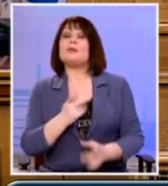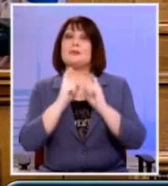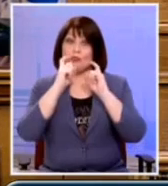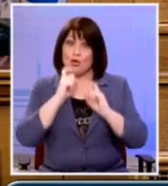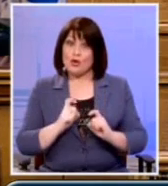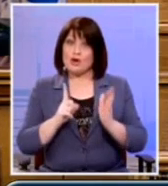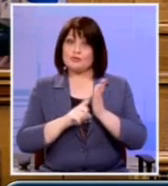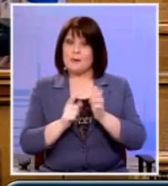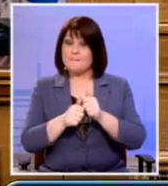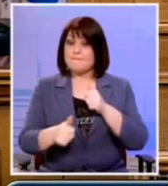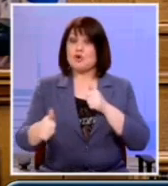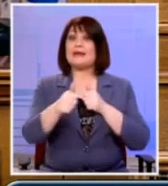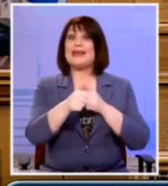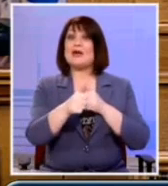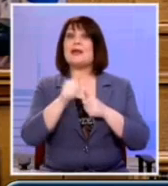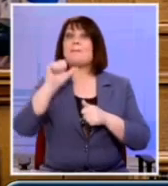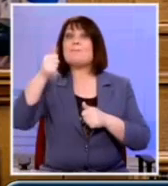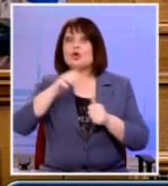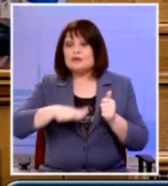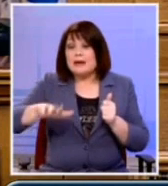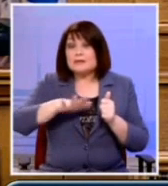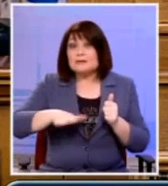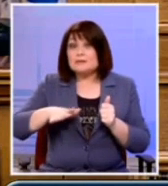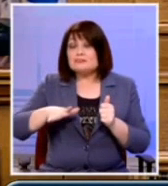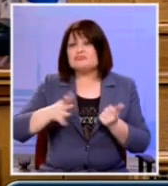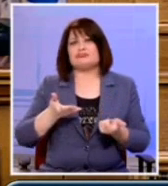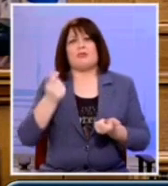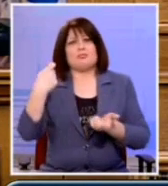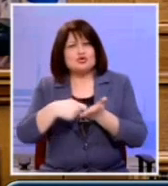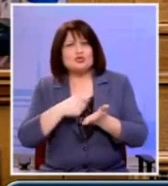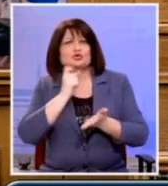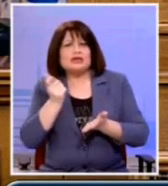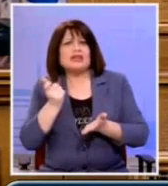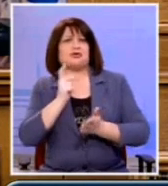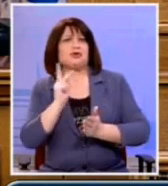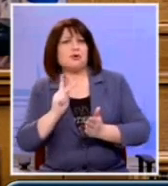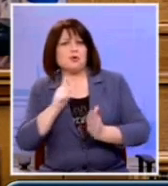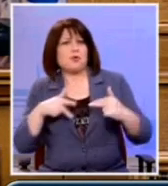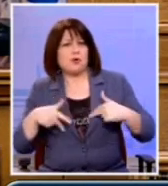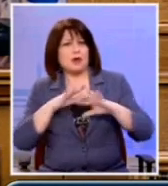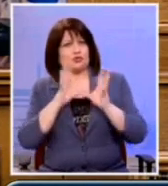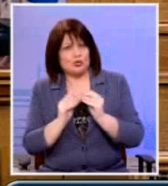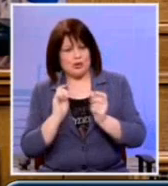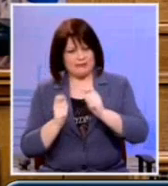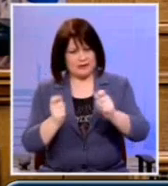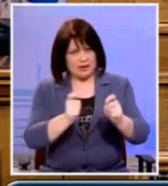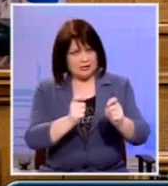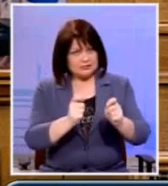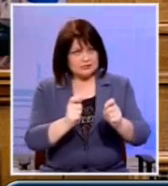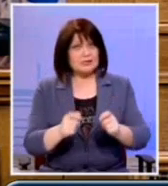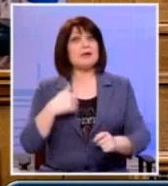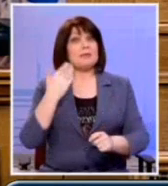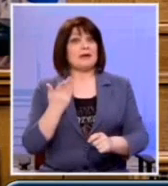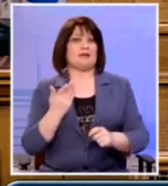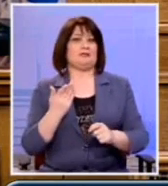δίνουν προβάδισμα στις τελευταίες. Να εξυπηρετούν δηλαδή πρώτα την ανάγκη να υπάρχει δημόσια τάξη,